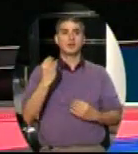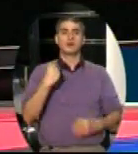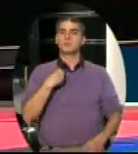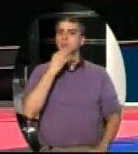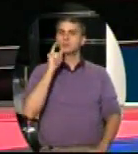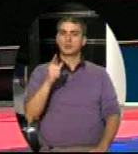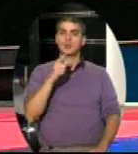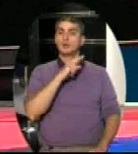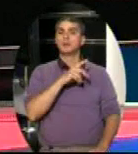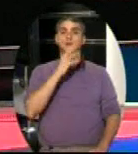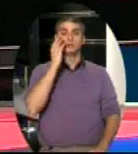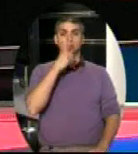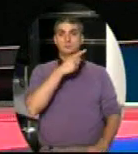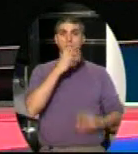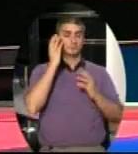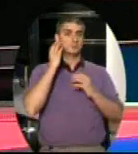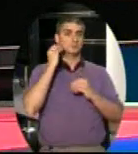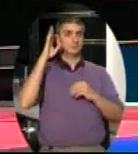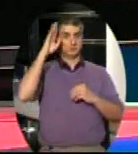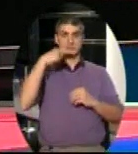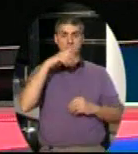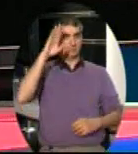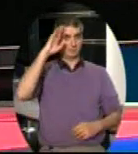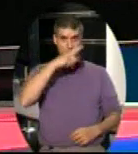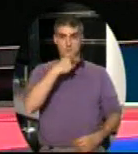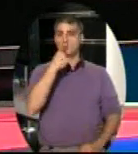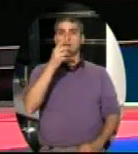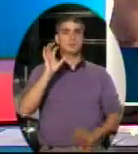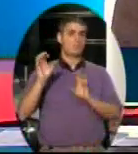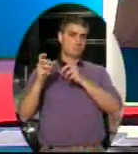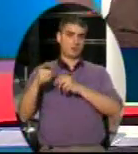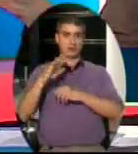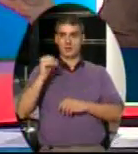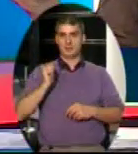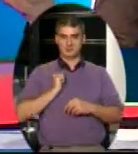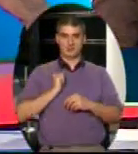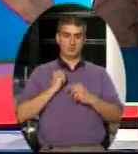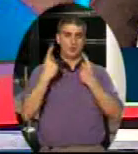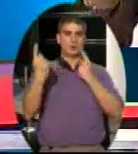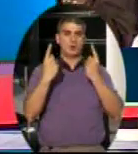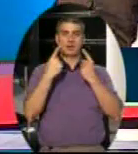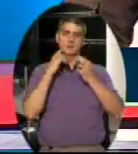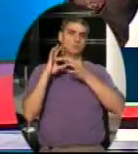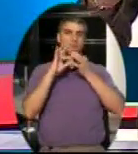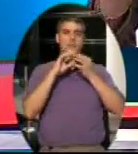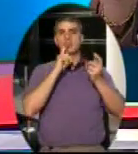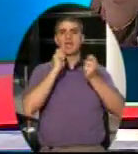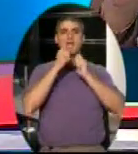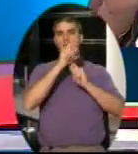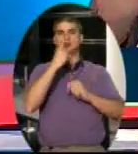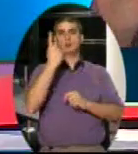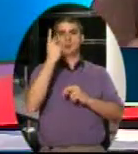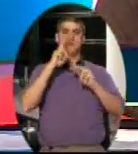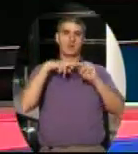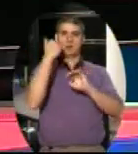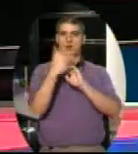אשאל אותך. אבל מצנע עולה היום לשידור בגלי צהל. כל אחד גם כן, יש לו את המשפט, הרעיון הבלעדי שלו, ובזה אחר